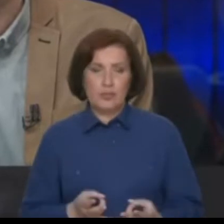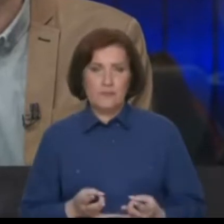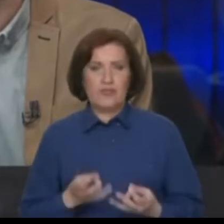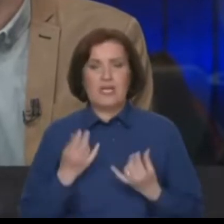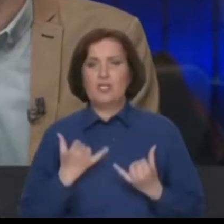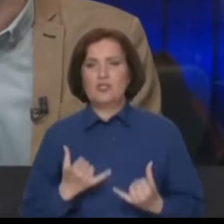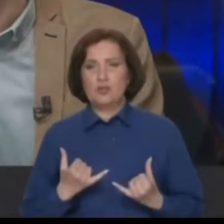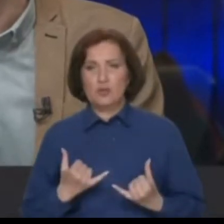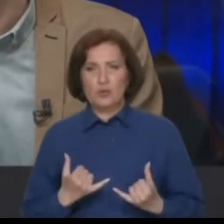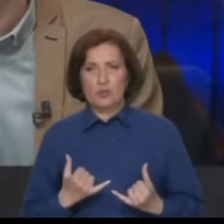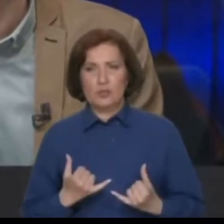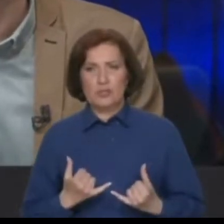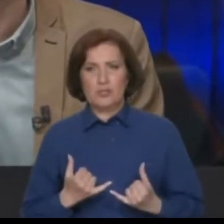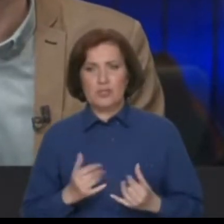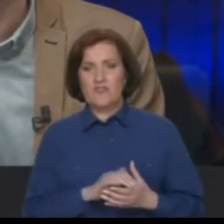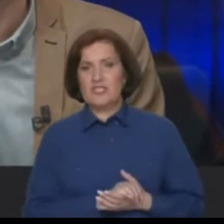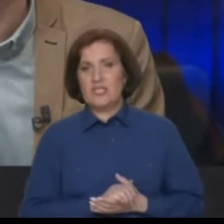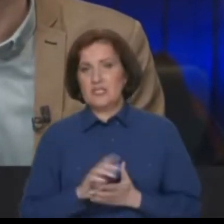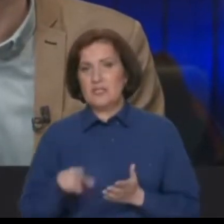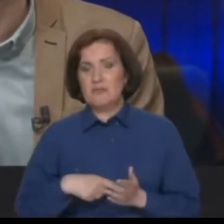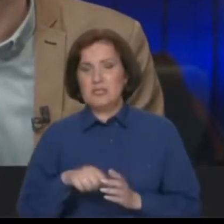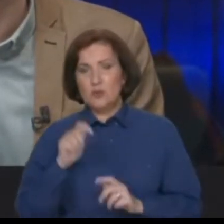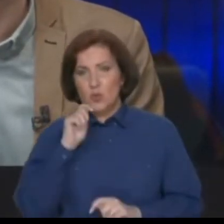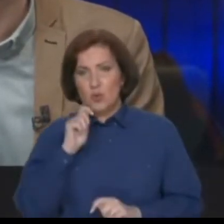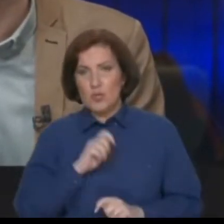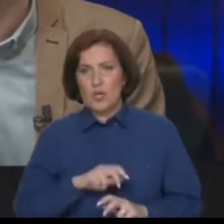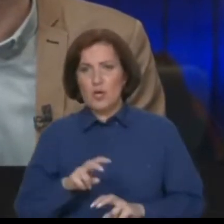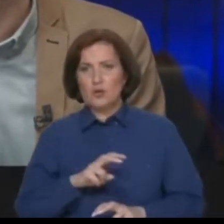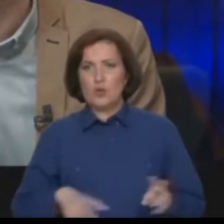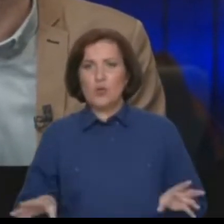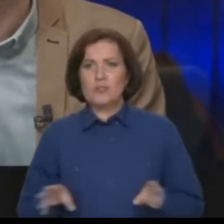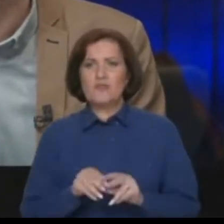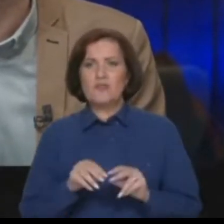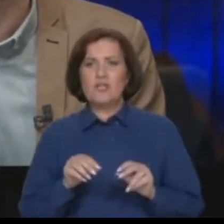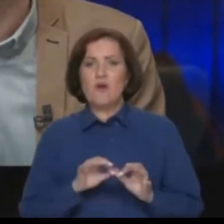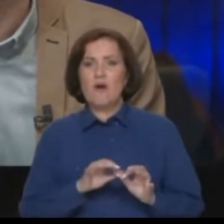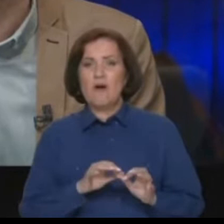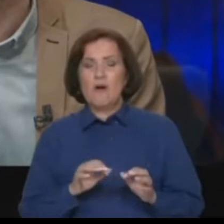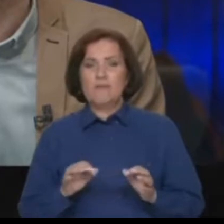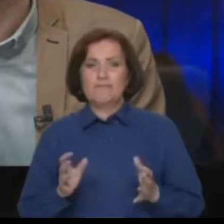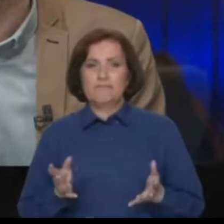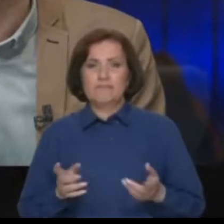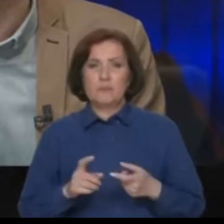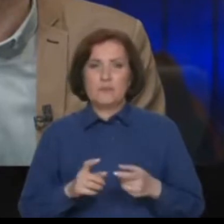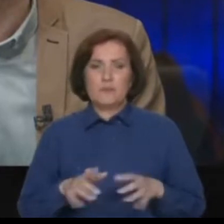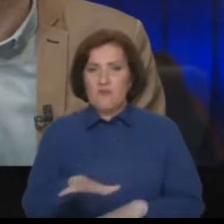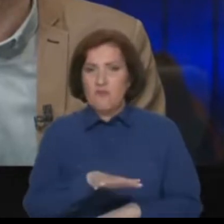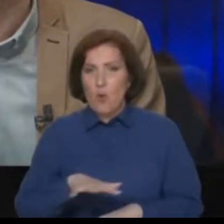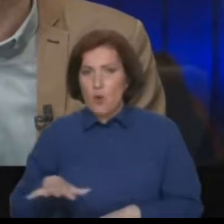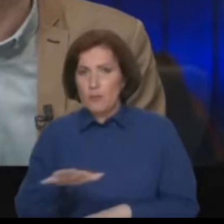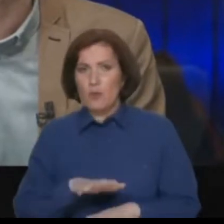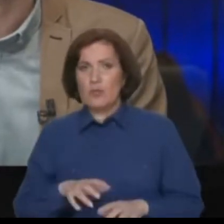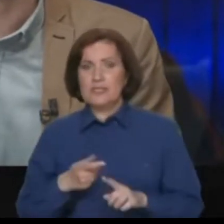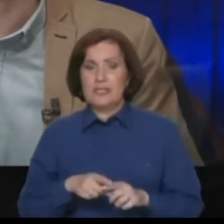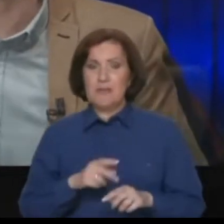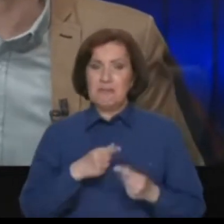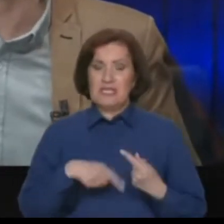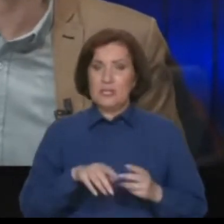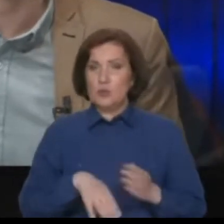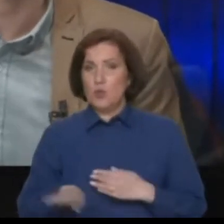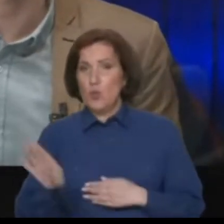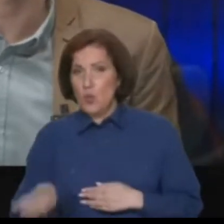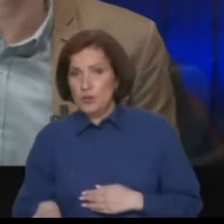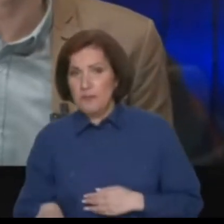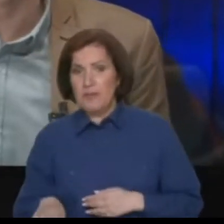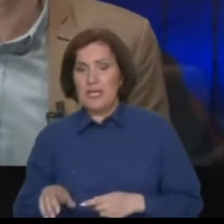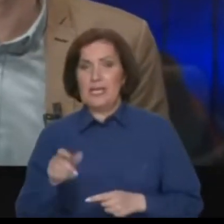І сьогодні от в Асоціації міст України шукаємо спільну формулу між тими громадами, з яких бізнес уходить, і